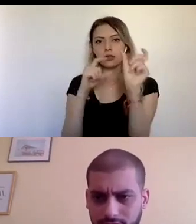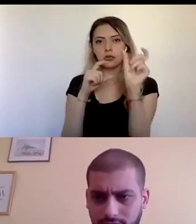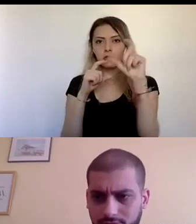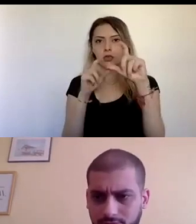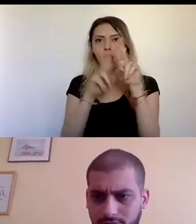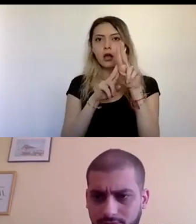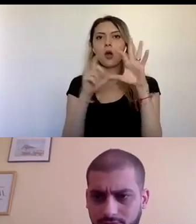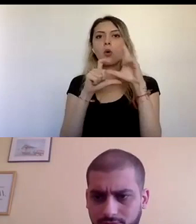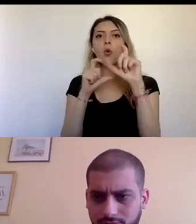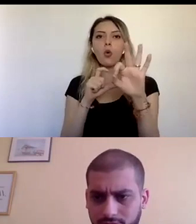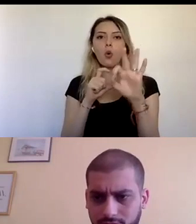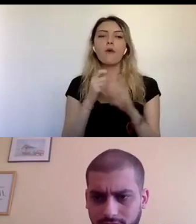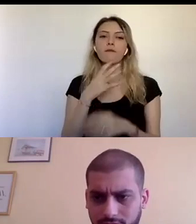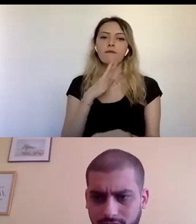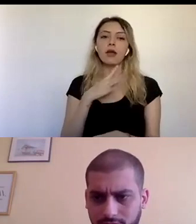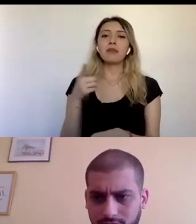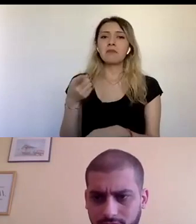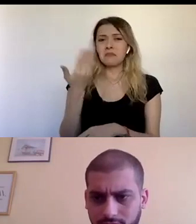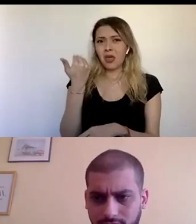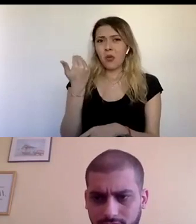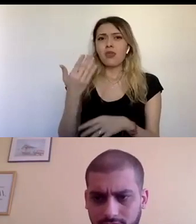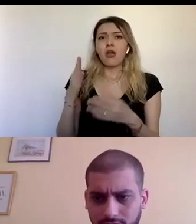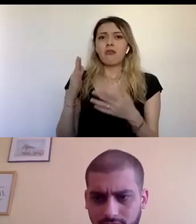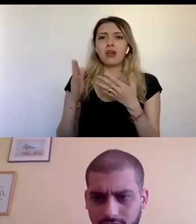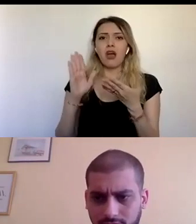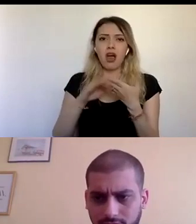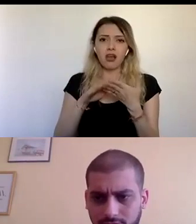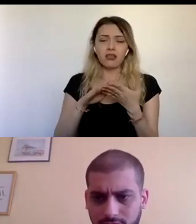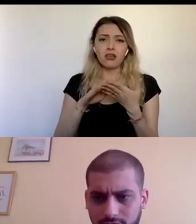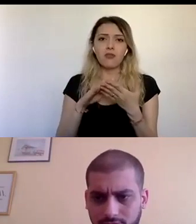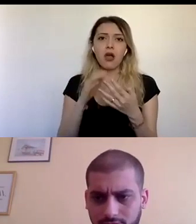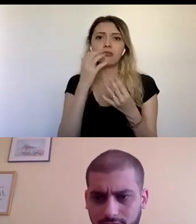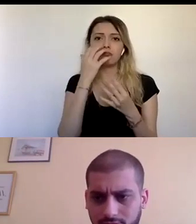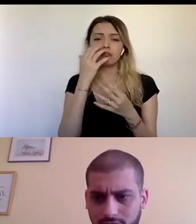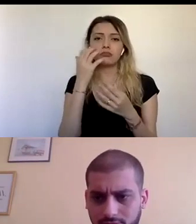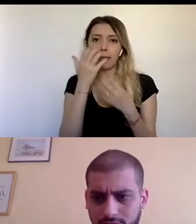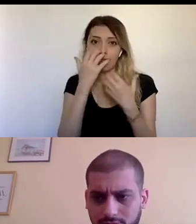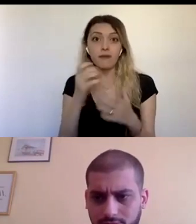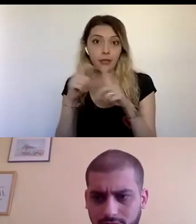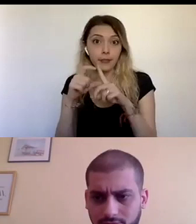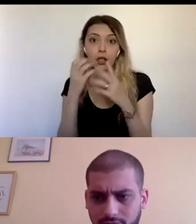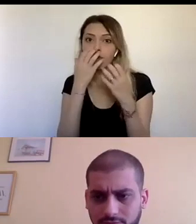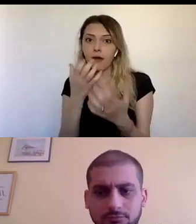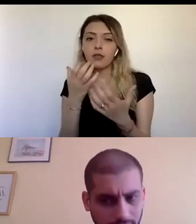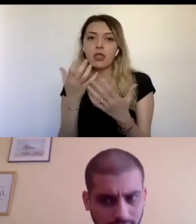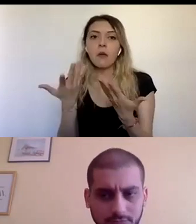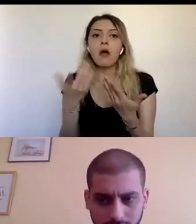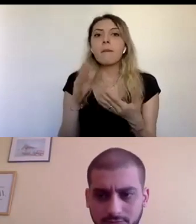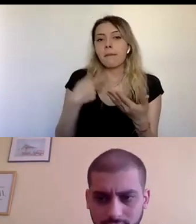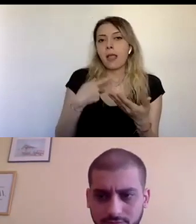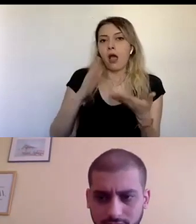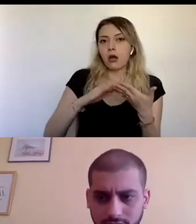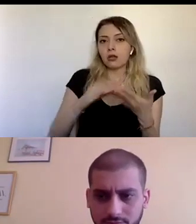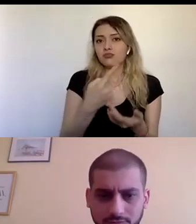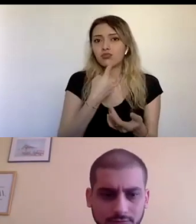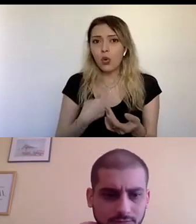bir arkadaşıma DuckDuckGo önerdiğimde, ama o da Yandex ile işbirliği içinde yazıyor hatta dedi. Bununla ilgili